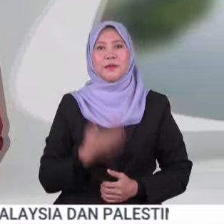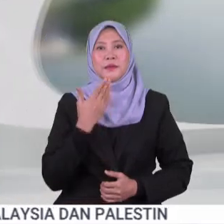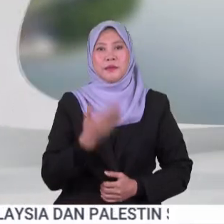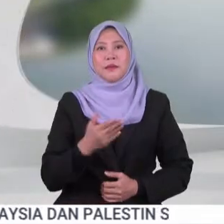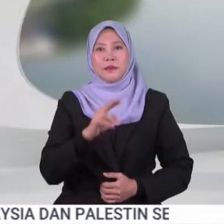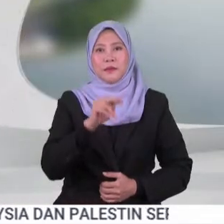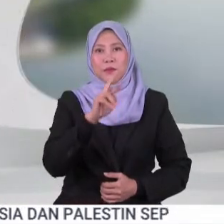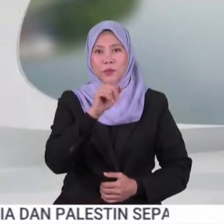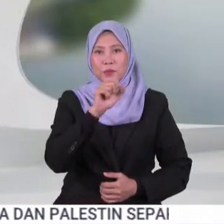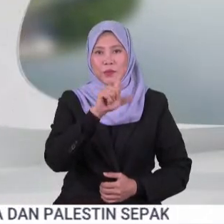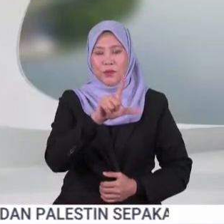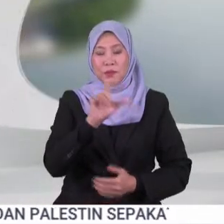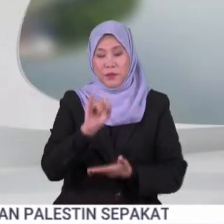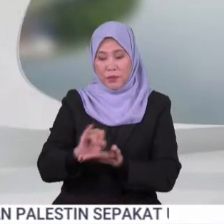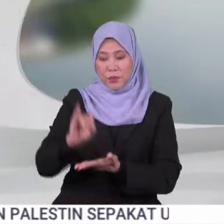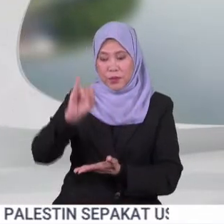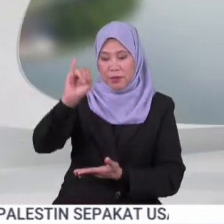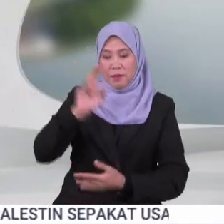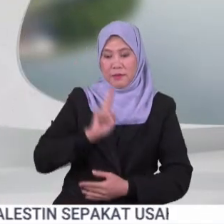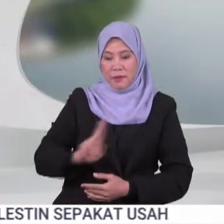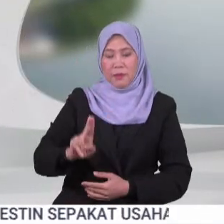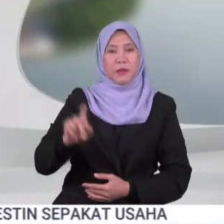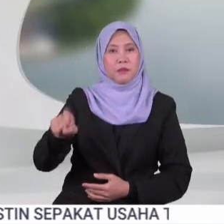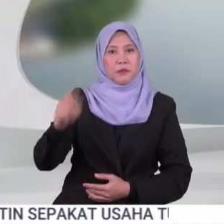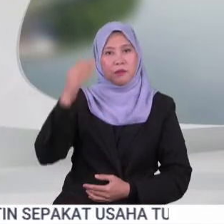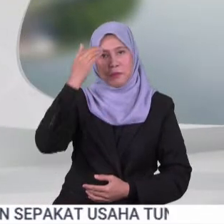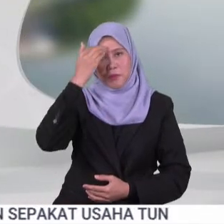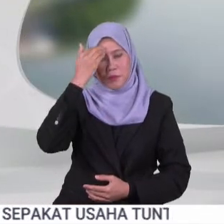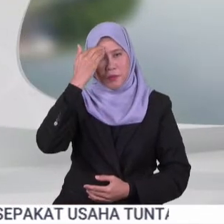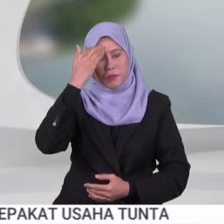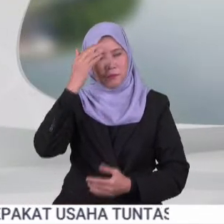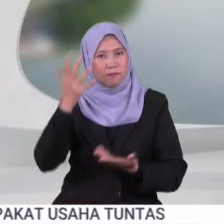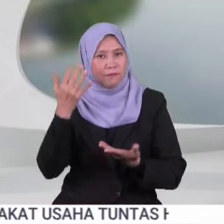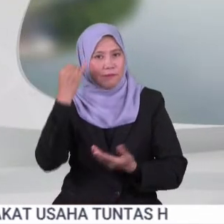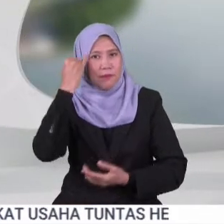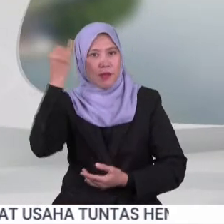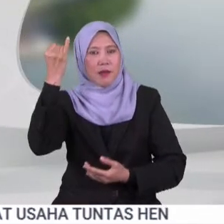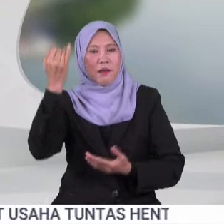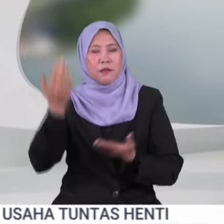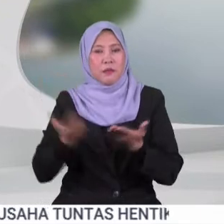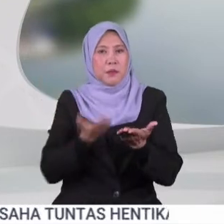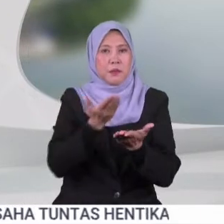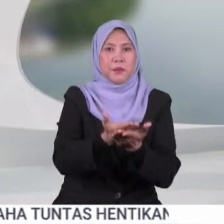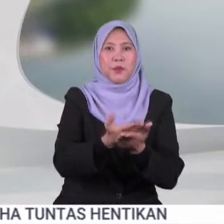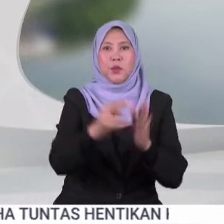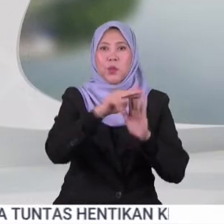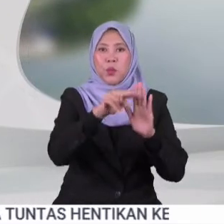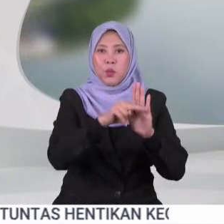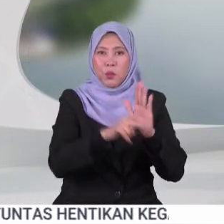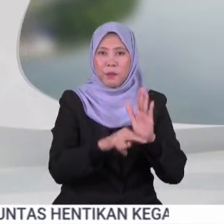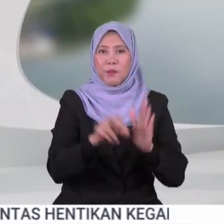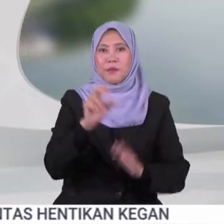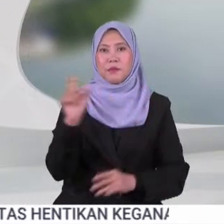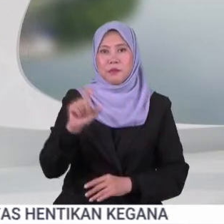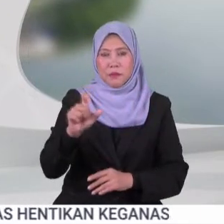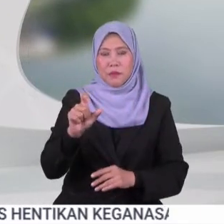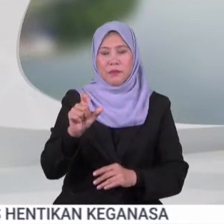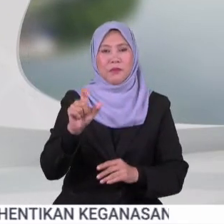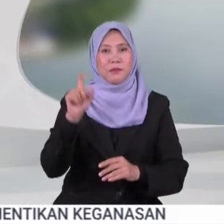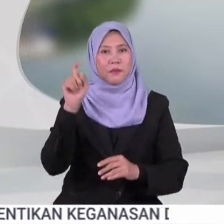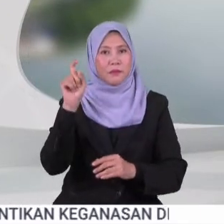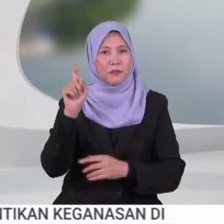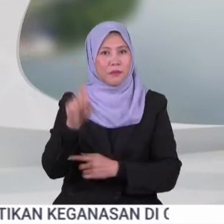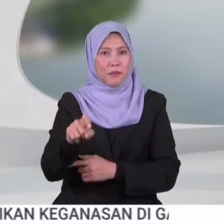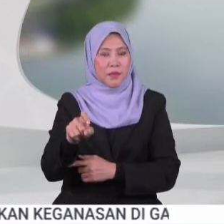Baik, Nurul. Institusi agama perlu peka dan berhikmah dalam memberikan pandangan dan penjelasan hukum syarak agar Islam dilihat sebagai